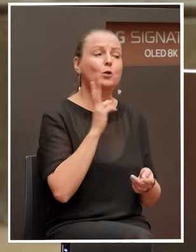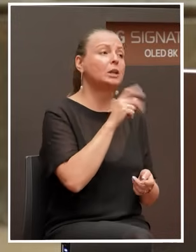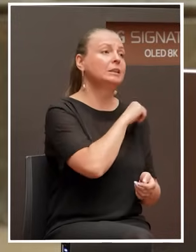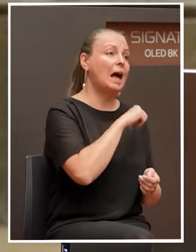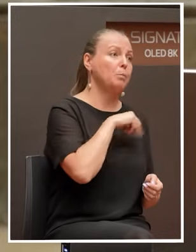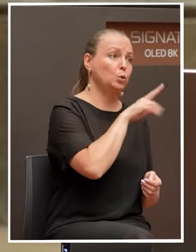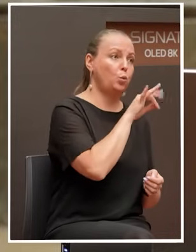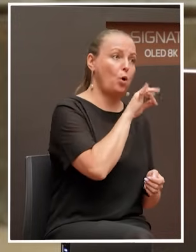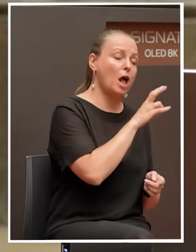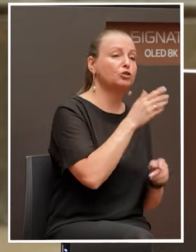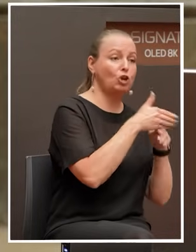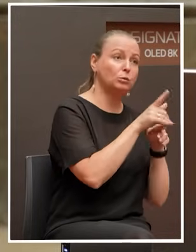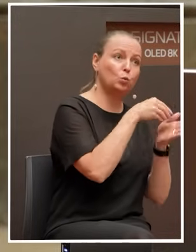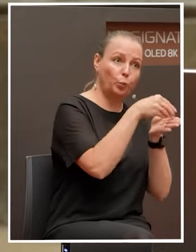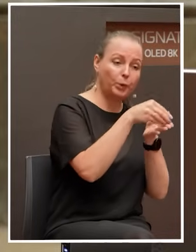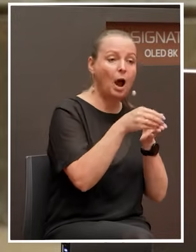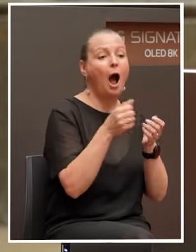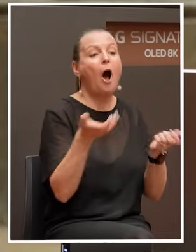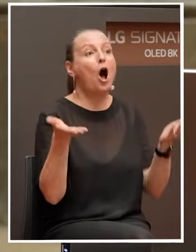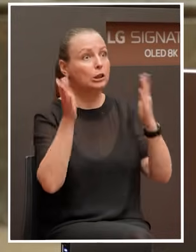Дюраном, а часть была куплена